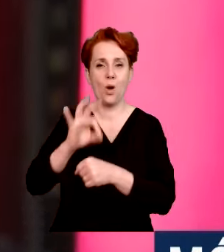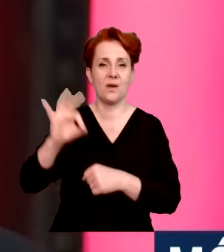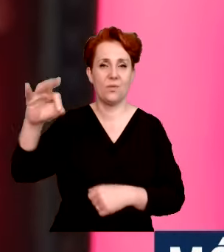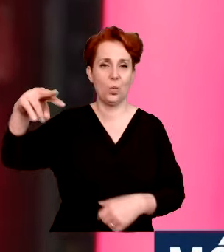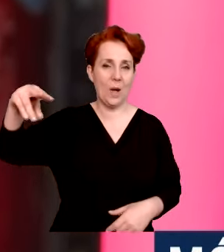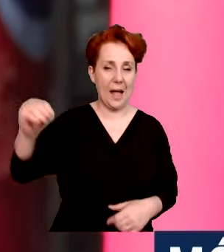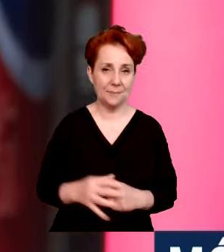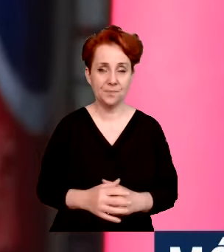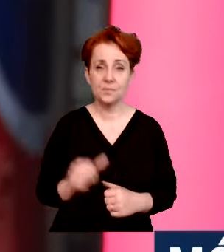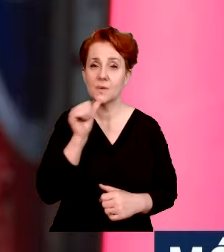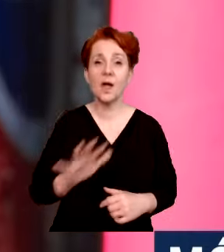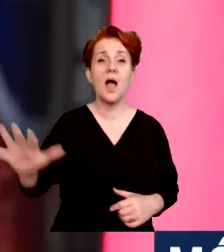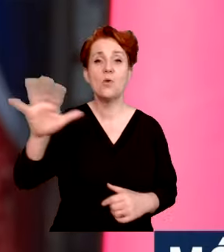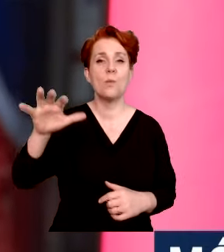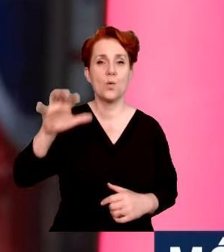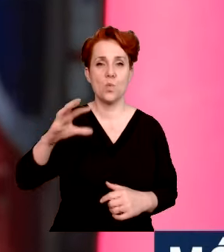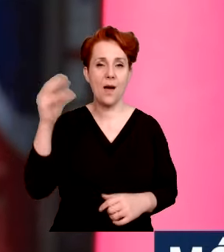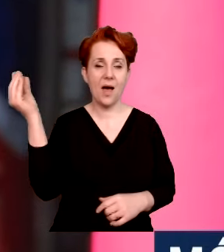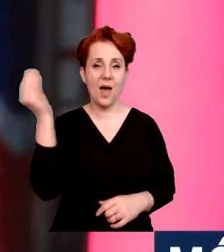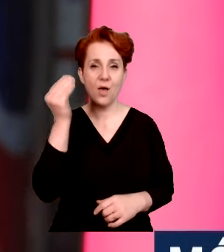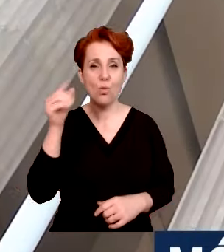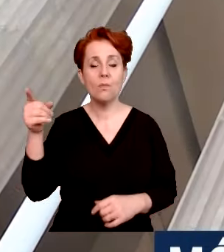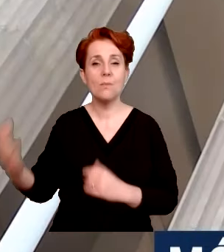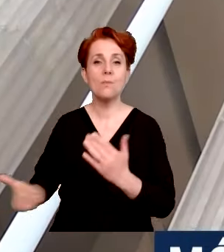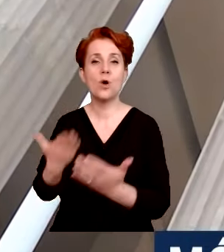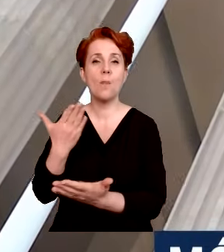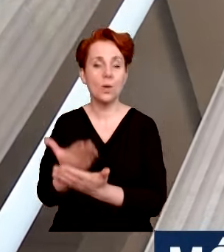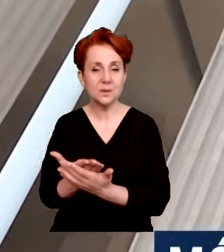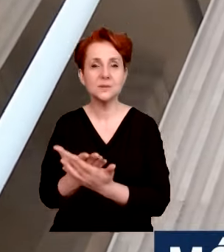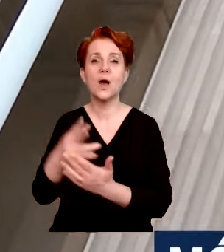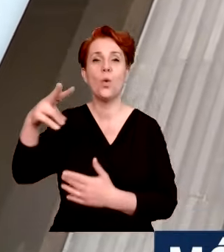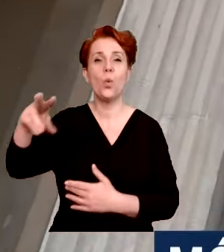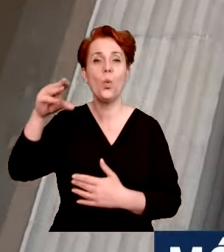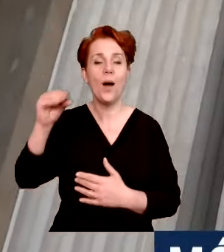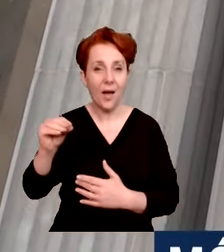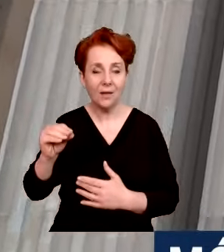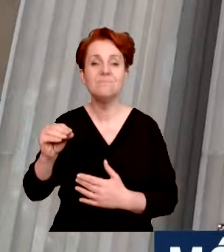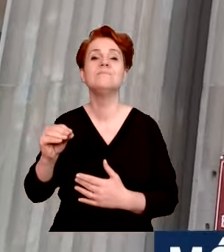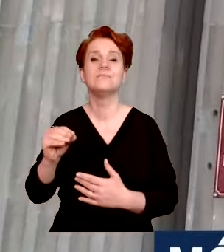bo Europejski Obszar Edukacyjny to propozycja Unii Europejskiej,